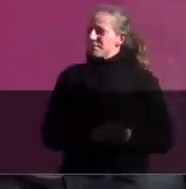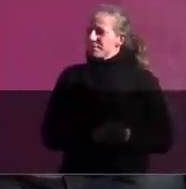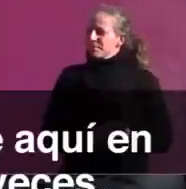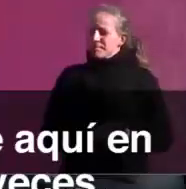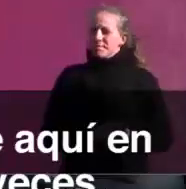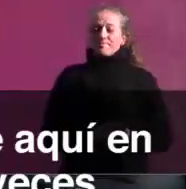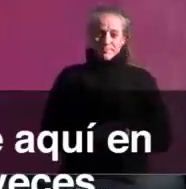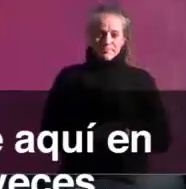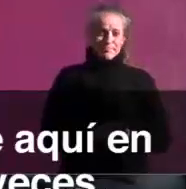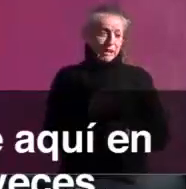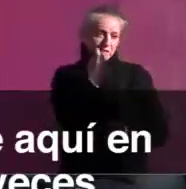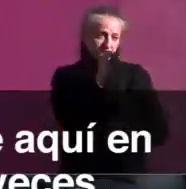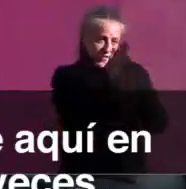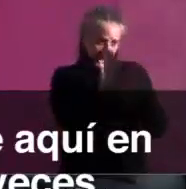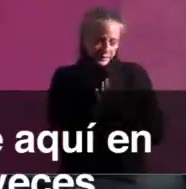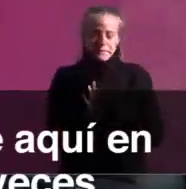I ja acabo.